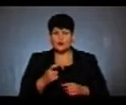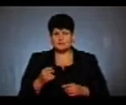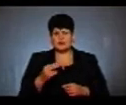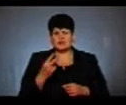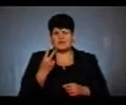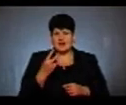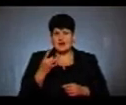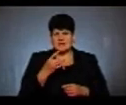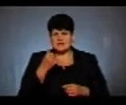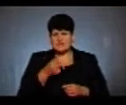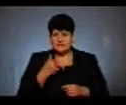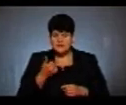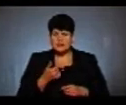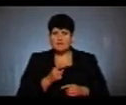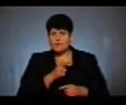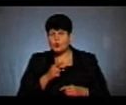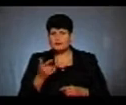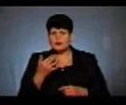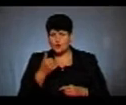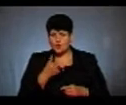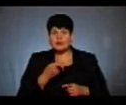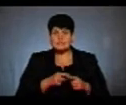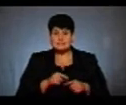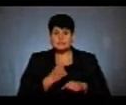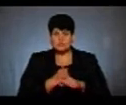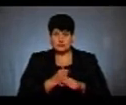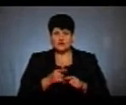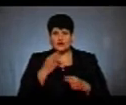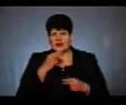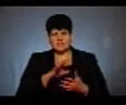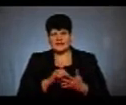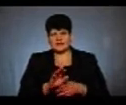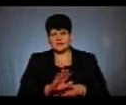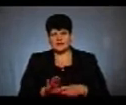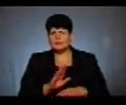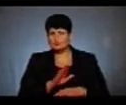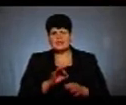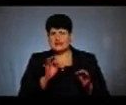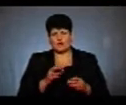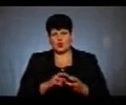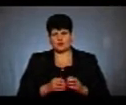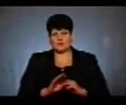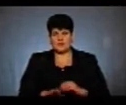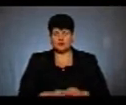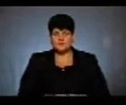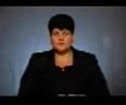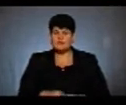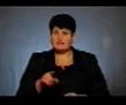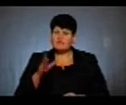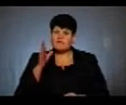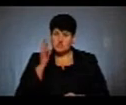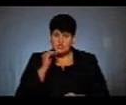рік протягом кількох років ту роботу провести, то краще не займатися, тому що не буде ніякого результату. Чи вважаєте ви, що